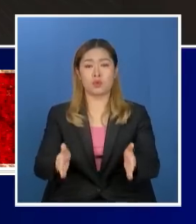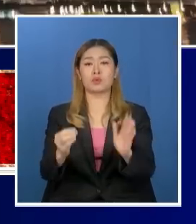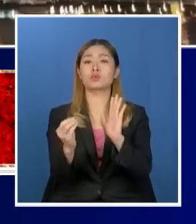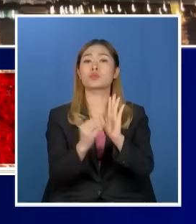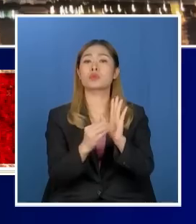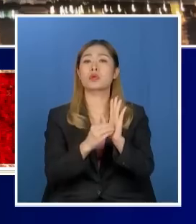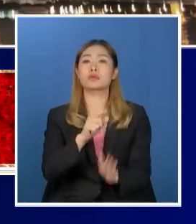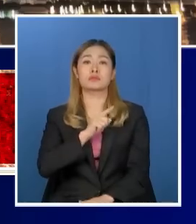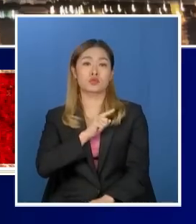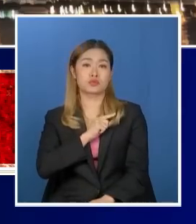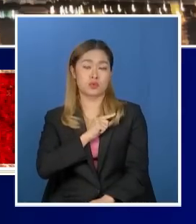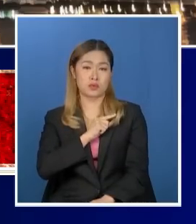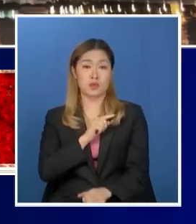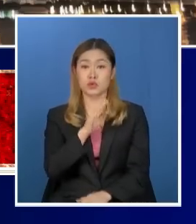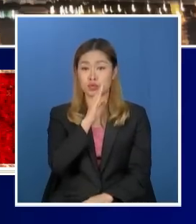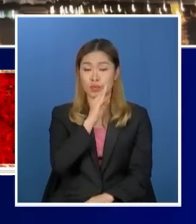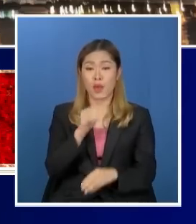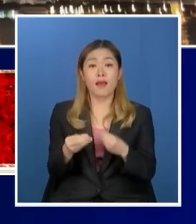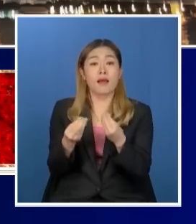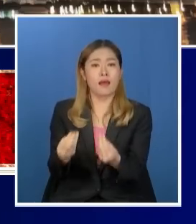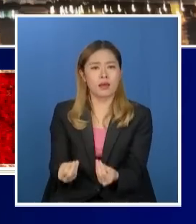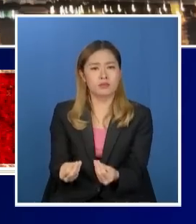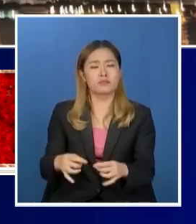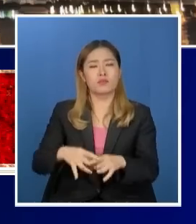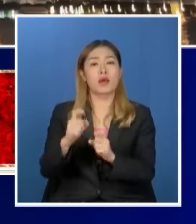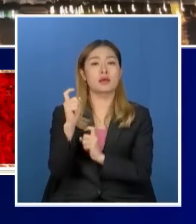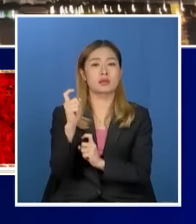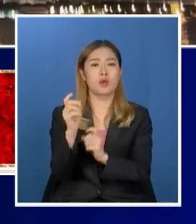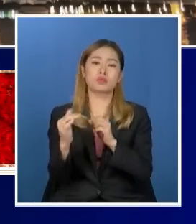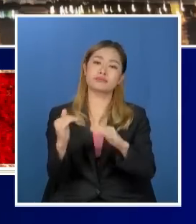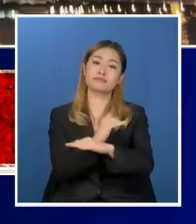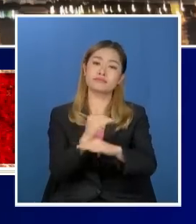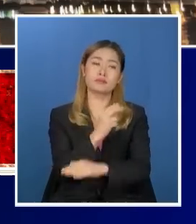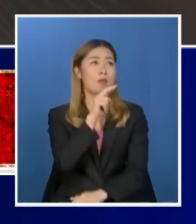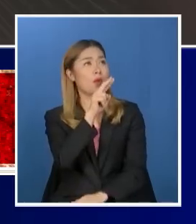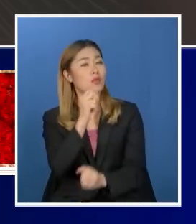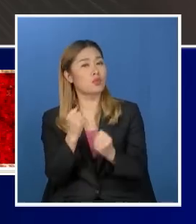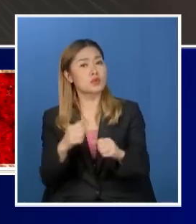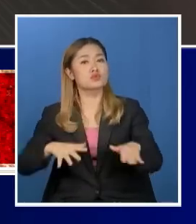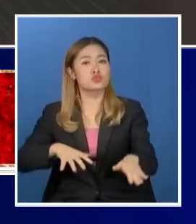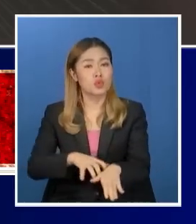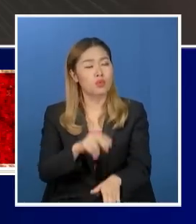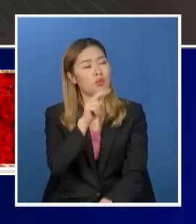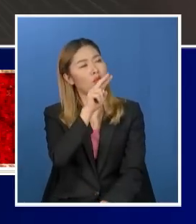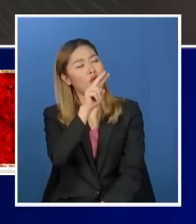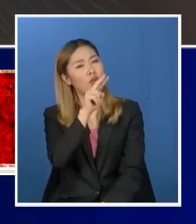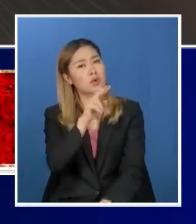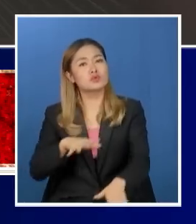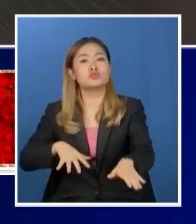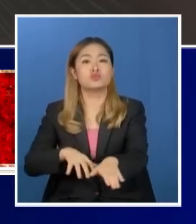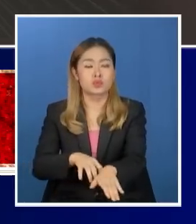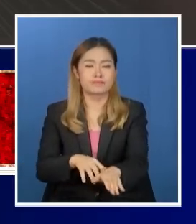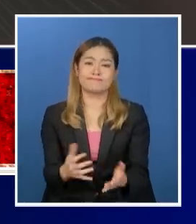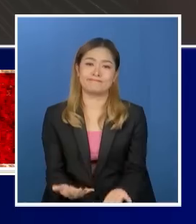กรุงเทพฯรับผิดชอบถ้าเกิดว่าให้มาเป็นแบบนี้เนี่ยมันจะเกิดอันตรายกับคนขับไปขับมาหรือคนขับรถรู้แต่มองข้างบนเดี๋ยวไปชน